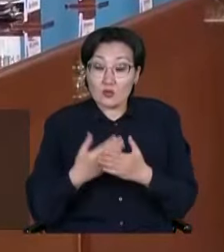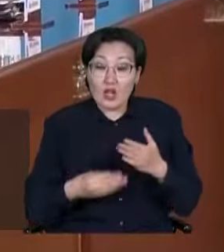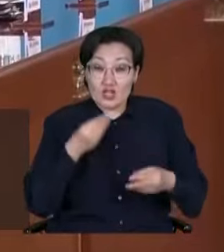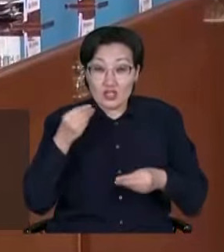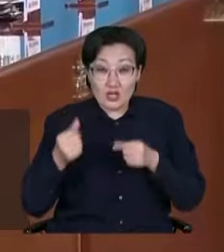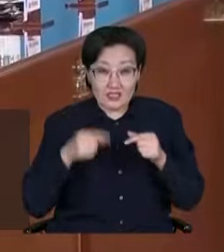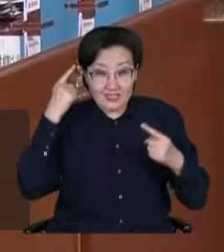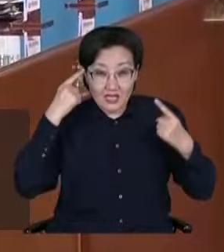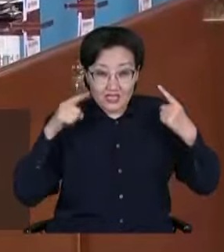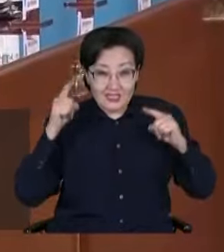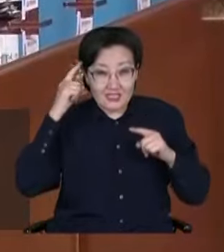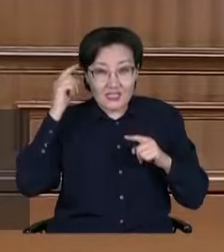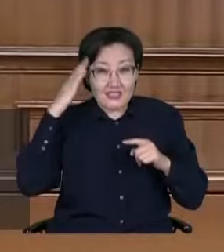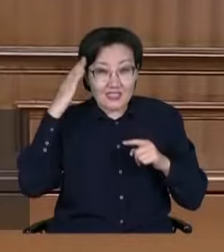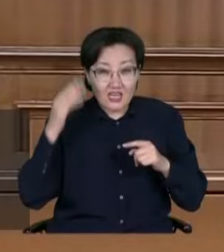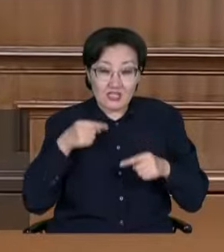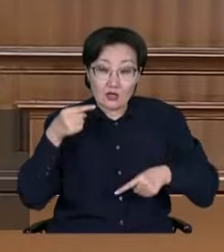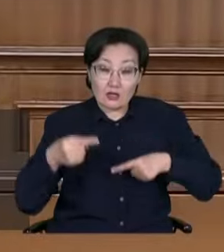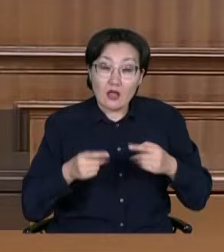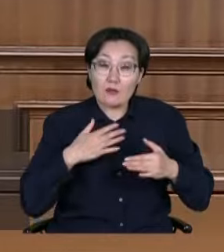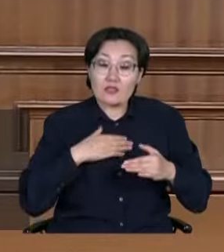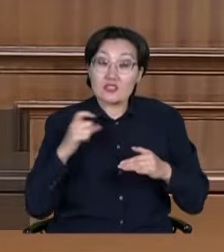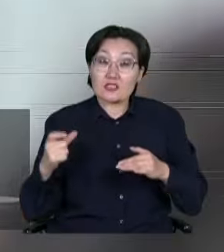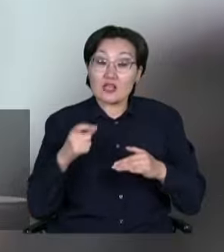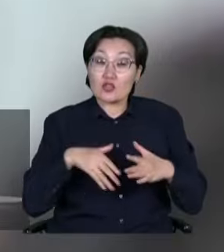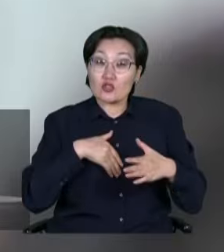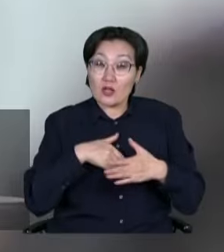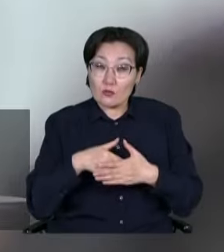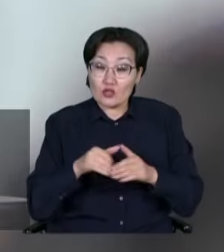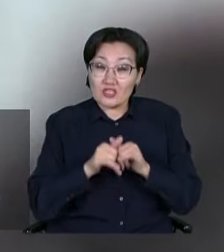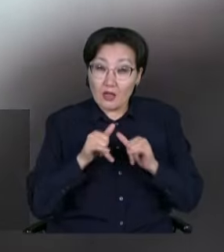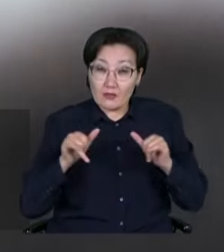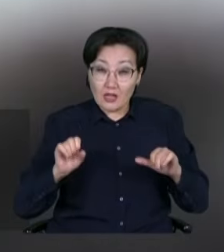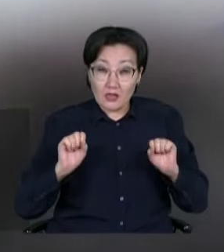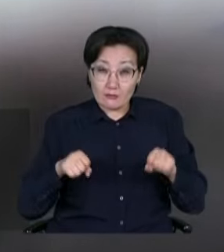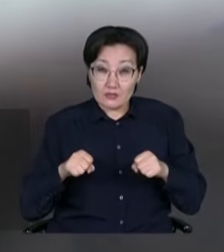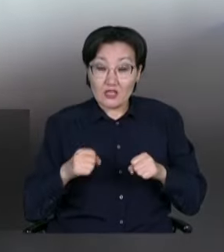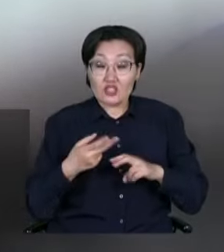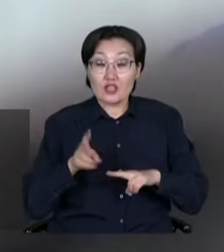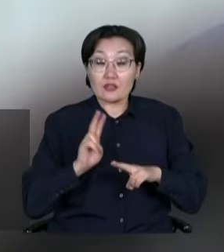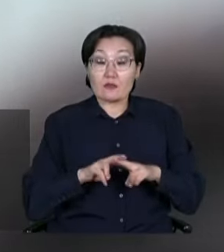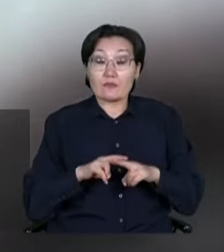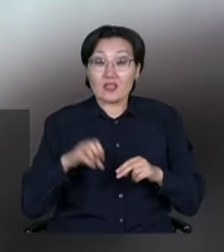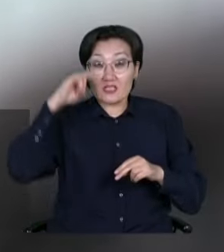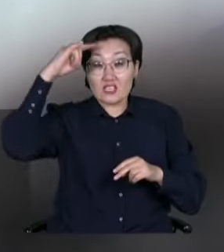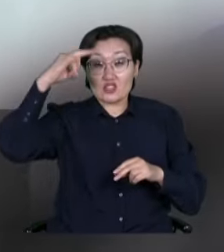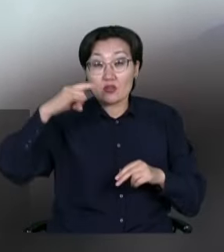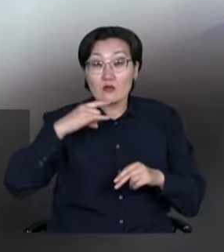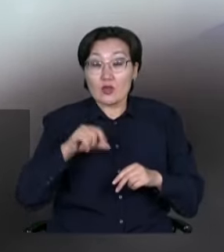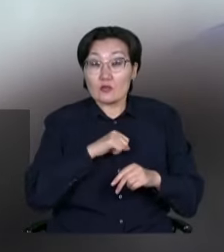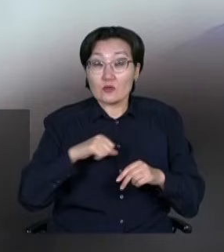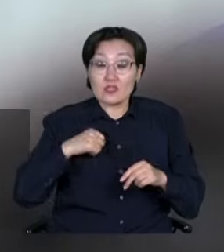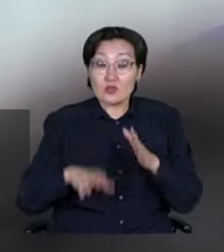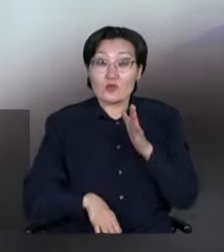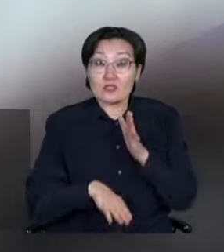интеллекті арқылы біз экономикамызды қарқынды түрде дамытамыз. Сондай-ақ елімізде ең